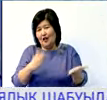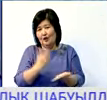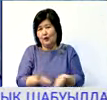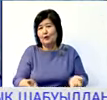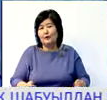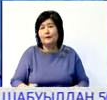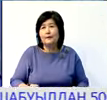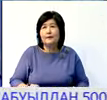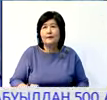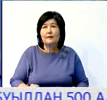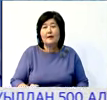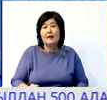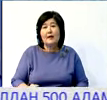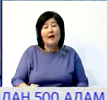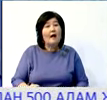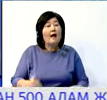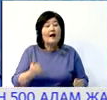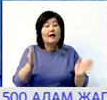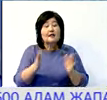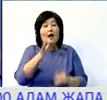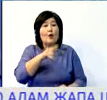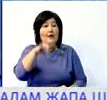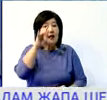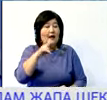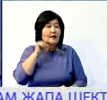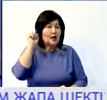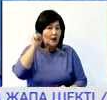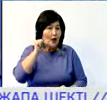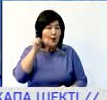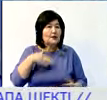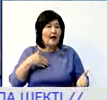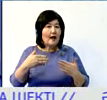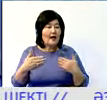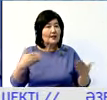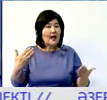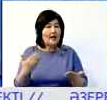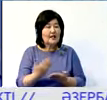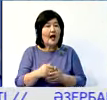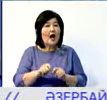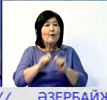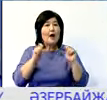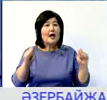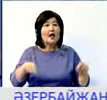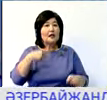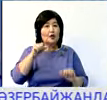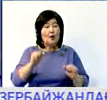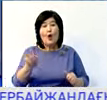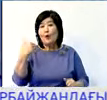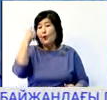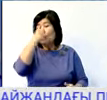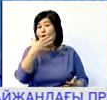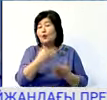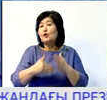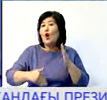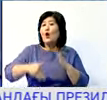короткий промежуток времени қысқа ғана уақытта Қазақстан мен Өзбекстан қарым-қатынасының жаңа парағы ашылды деуге болады. Тек өткен жылдың